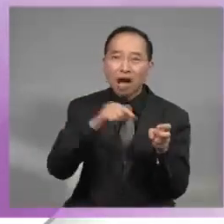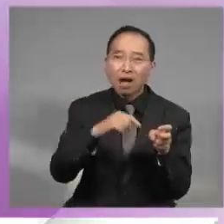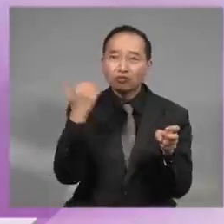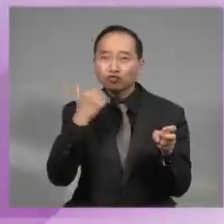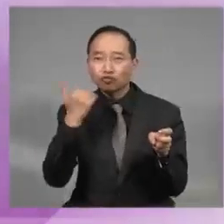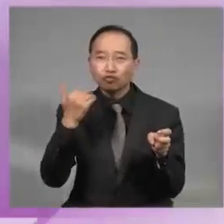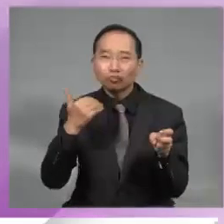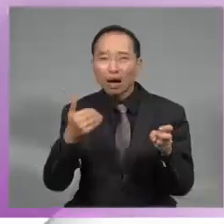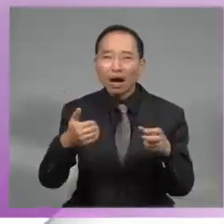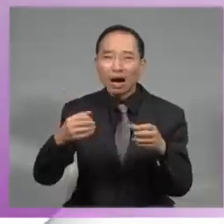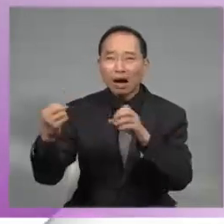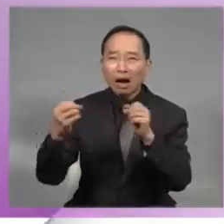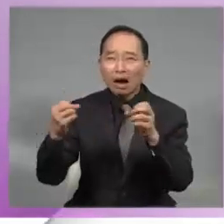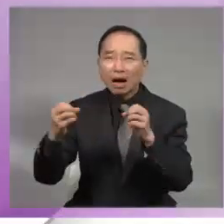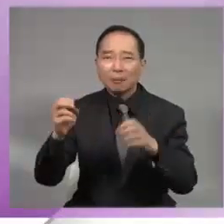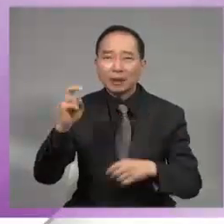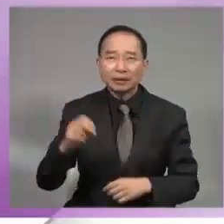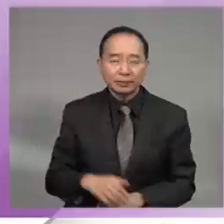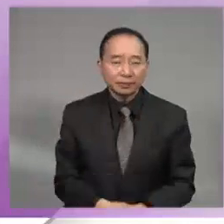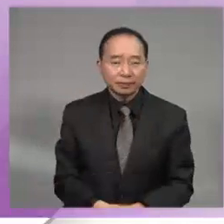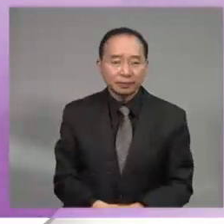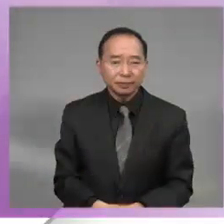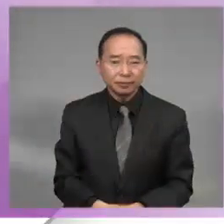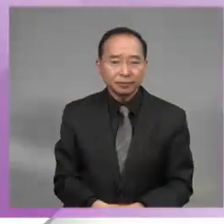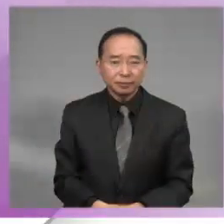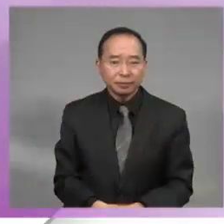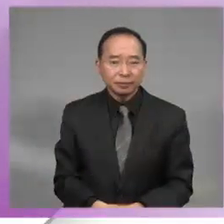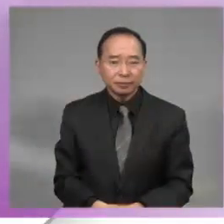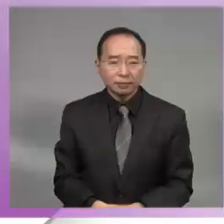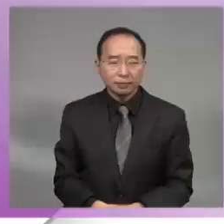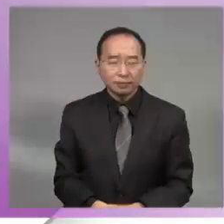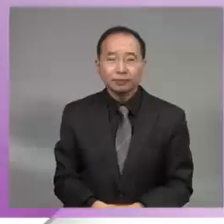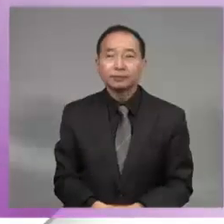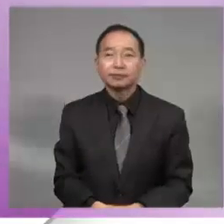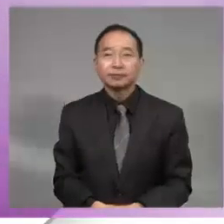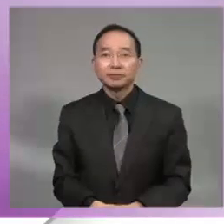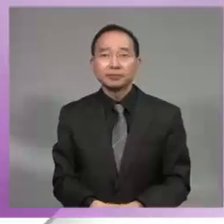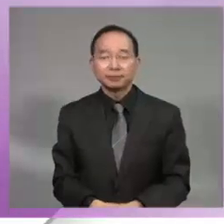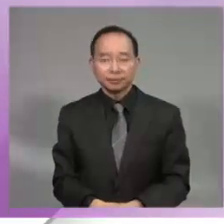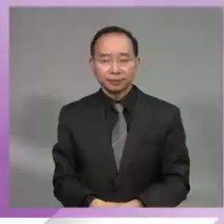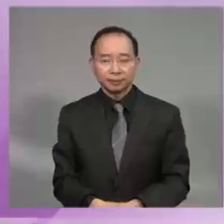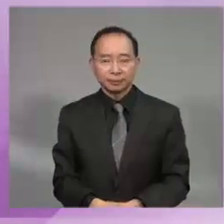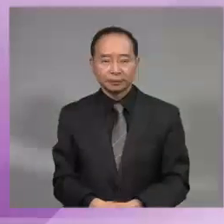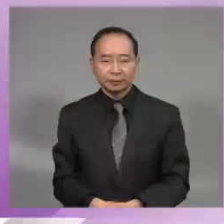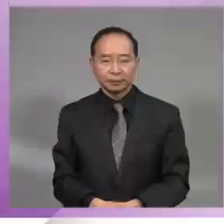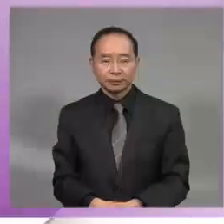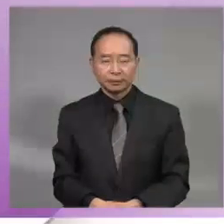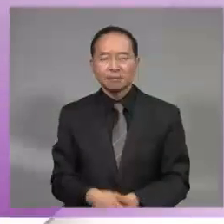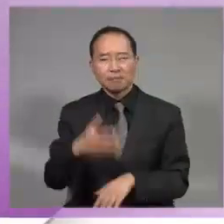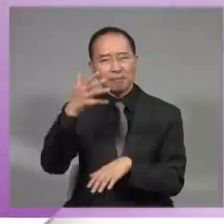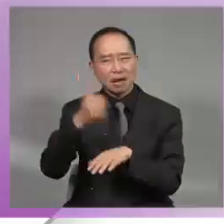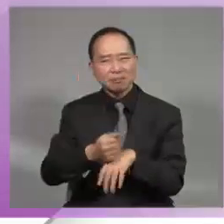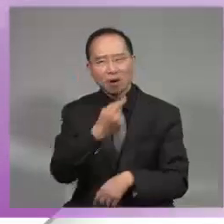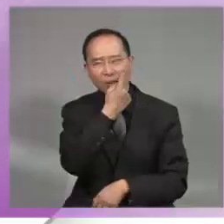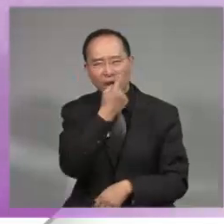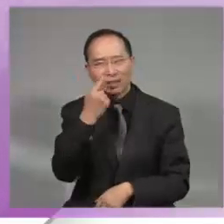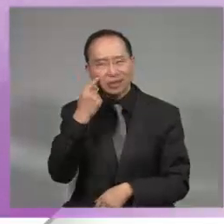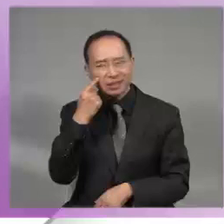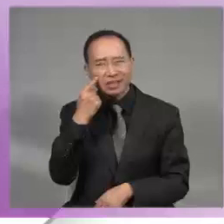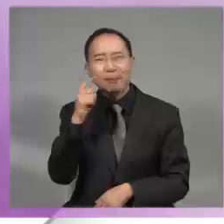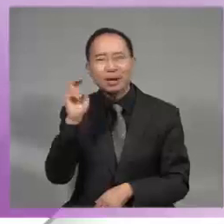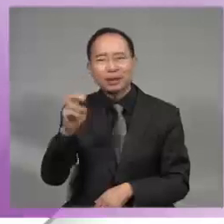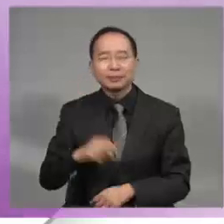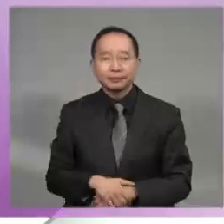예, 여쭤보시는 것 같아요. 아직 좀 뭐 남아있는 게 있느냐, 예, 확인하시는 것 같고. 네. 보통